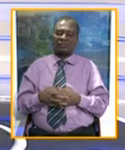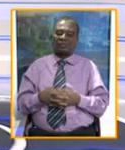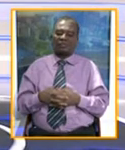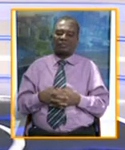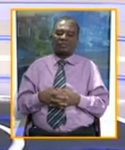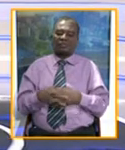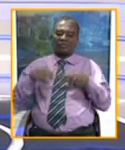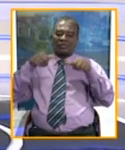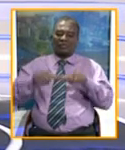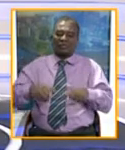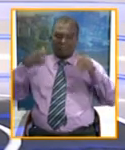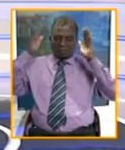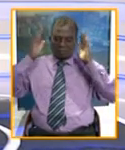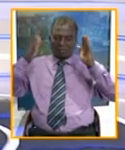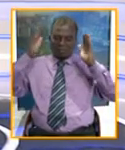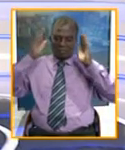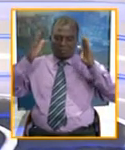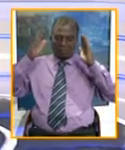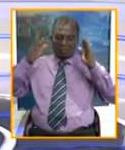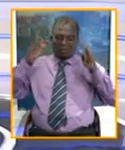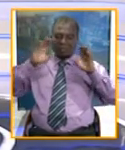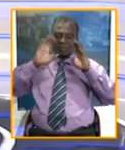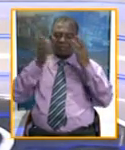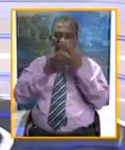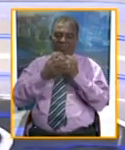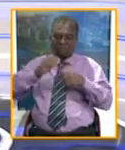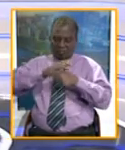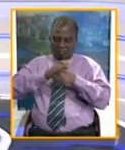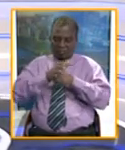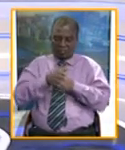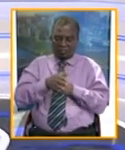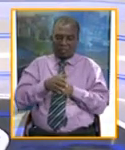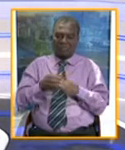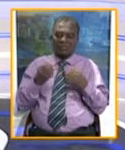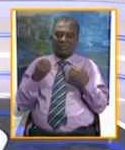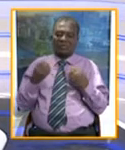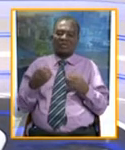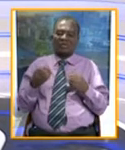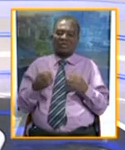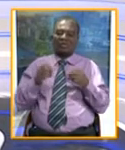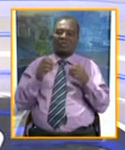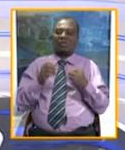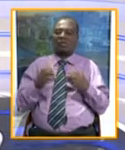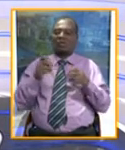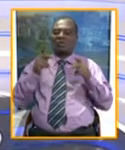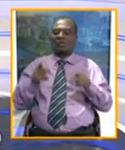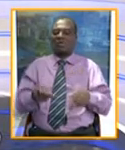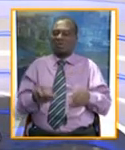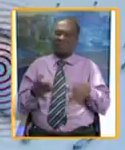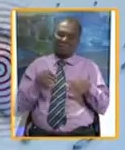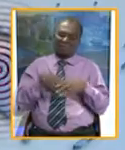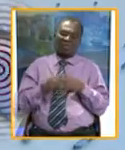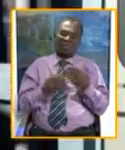Rappelons qu'il nous faut rester vigilants face au coronavirus. Déjà plus de 124 millions de cas dans le monde entier.